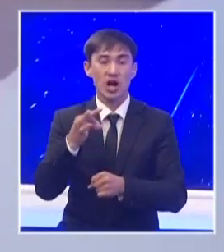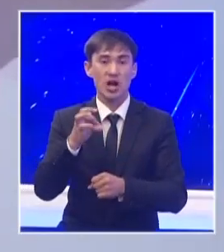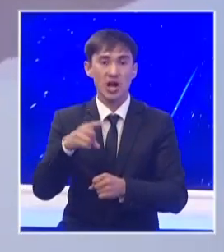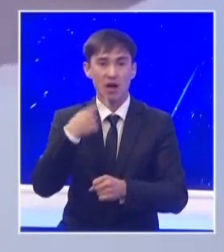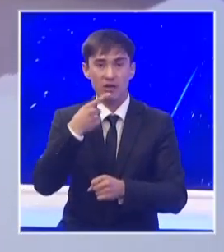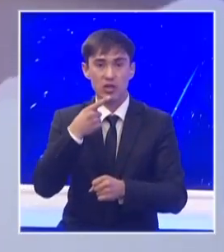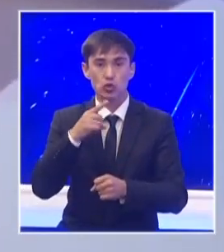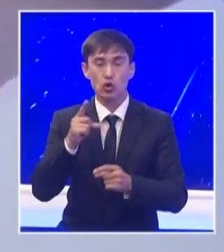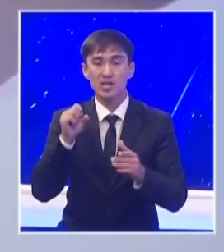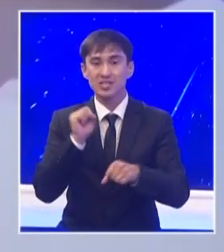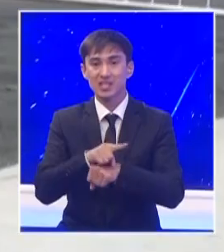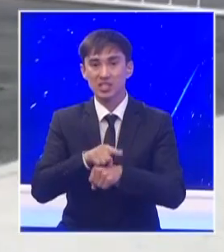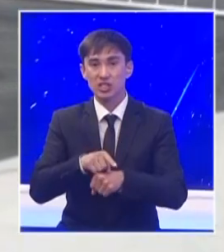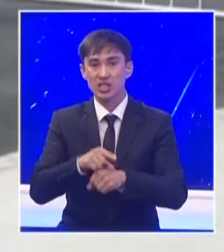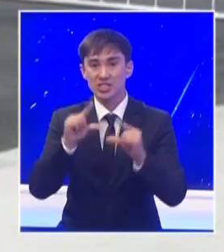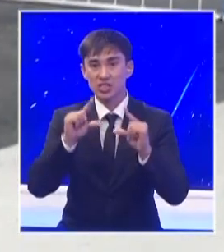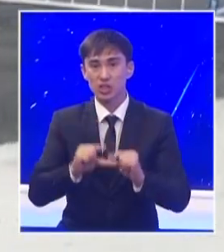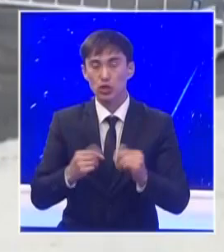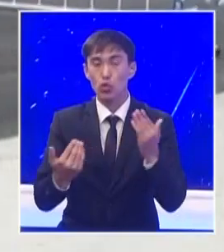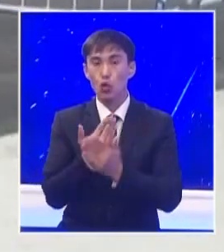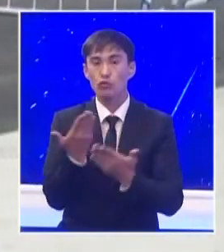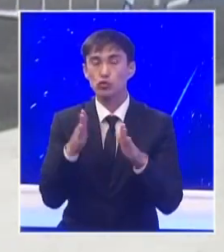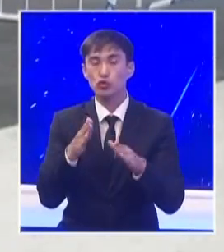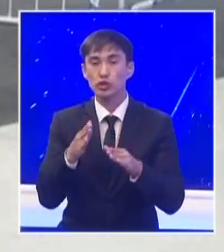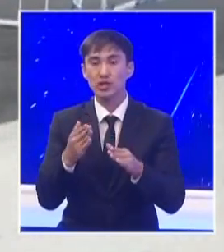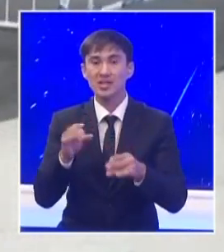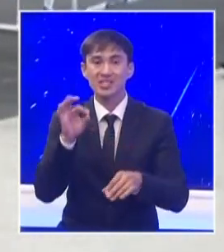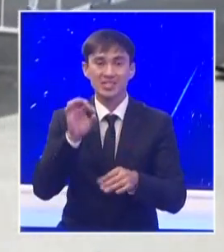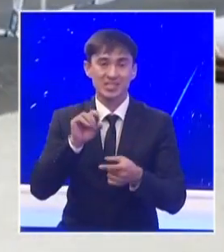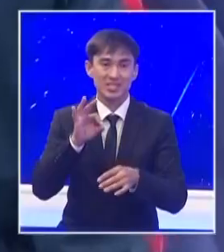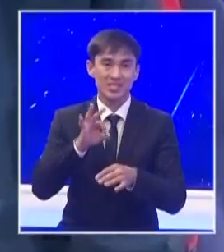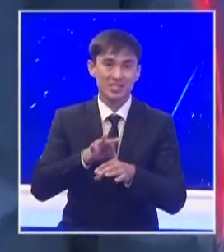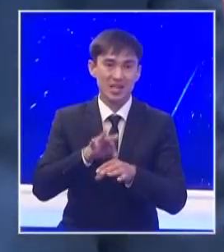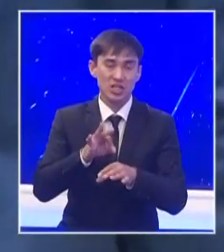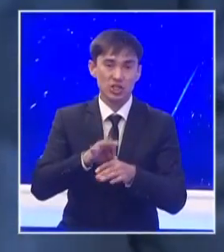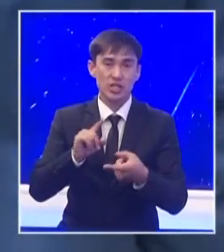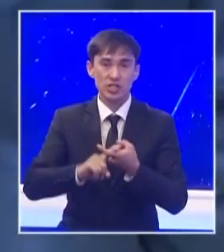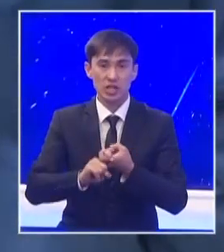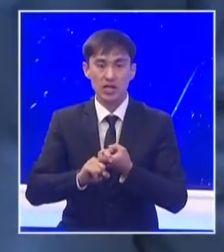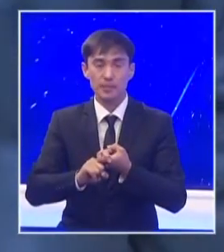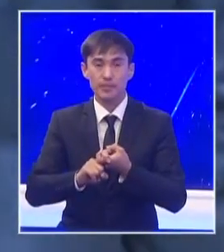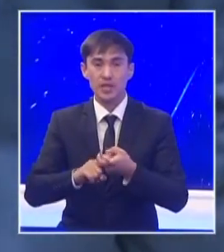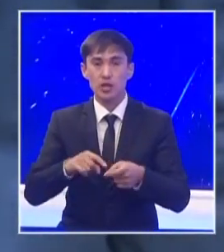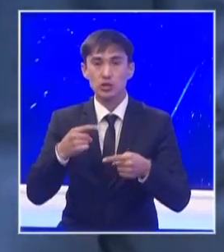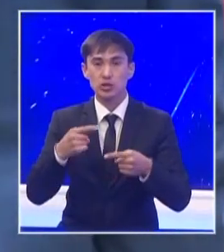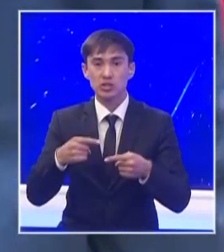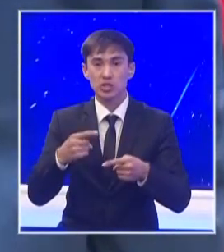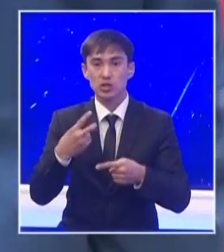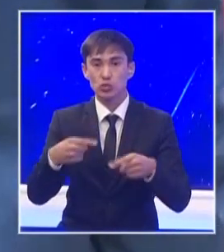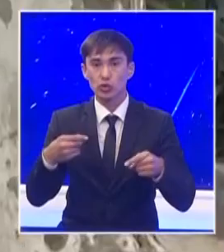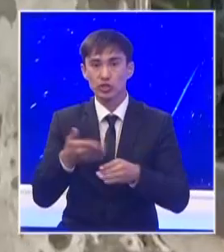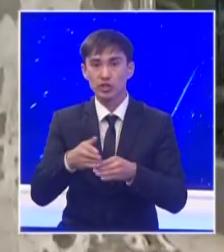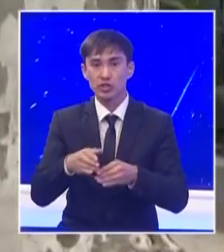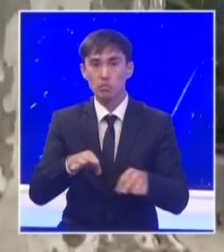– значительного снижения до конца мая числа новых случаев заражения. В Шанхай из других частей Китая были переброшены около 38